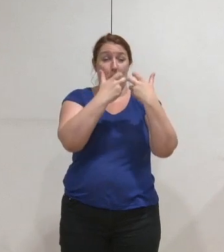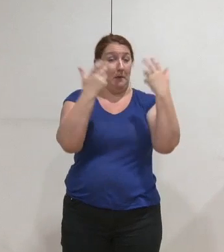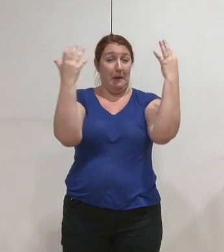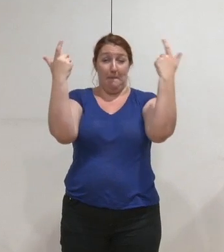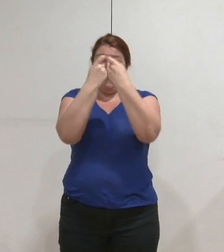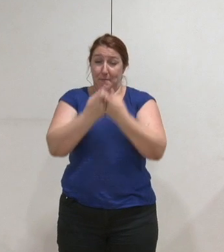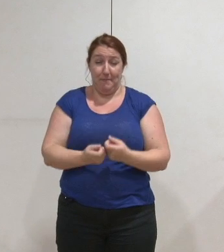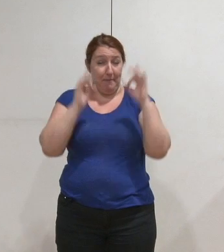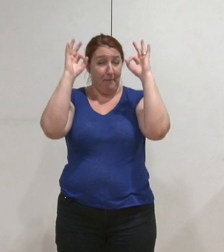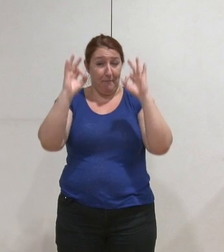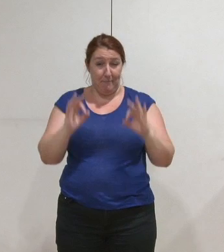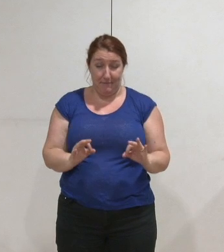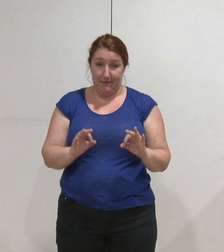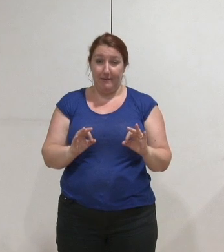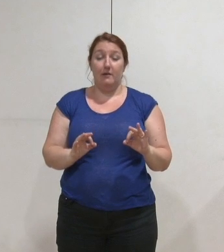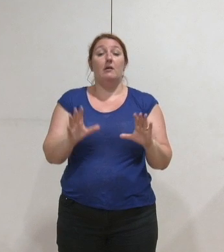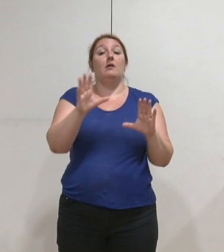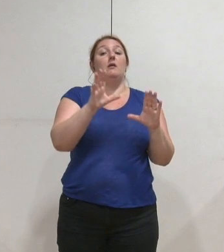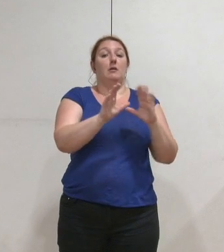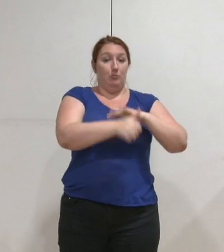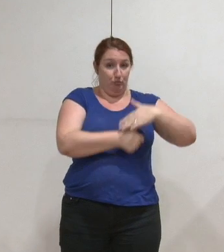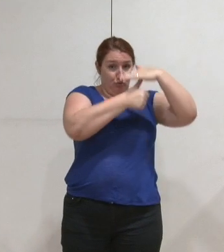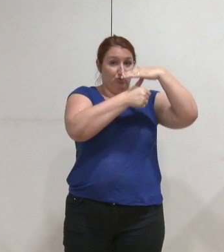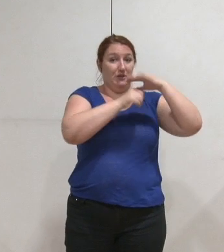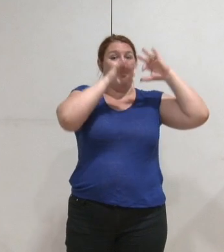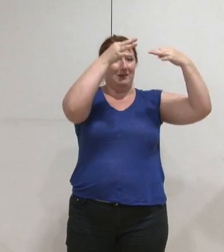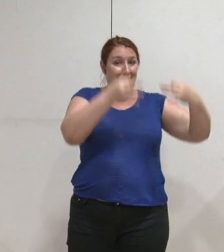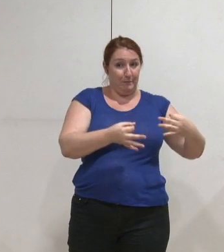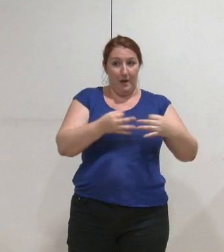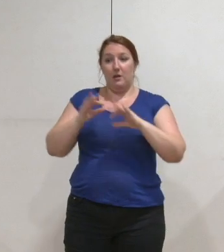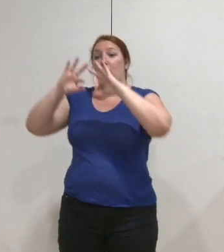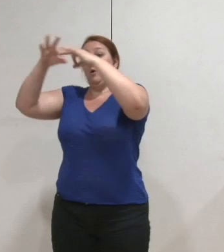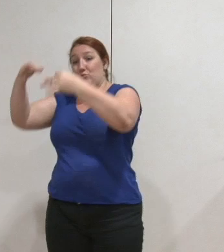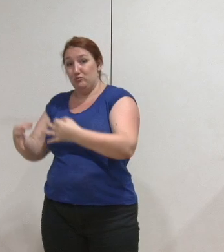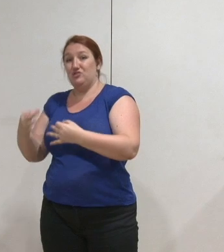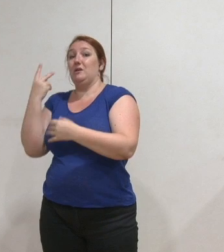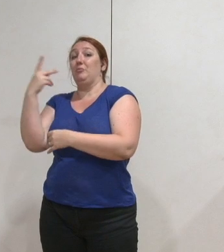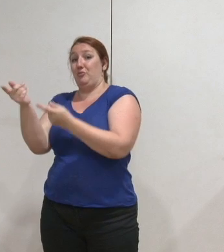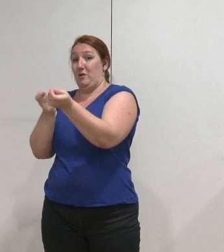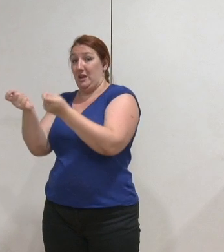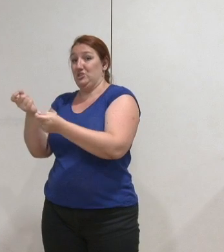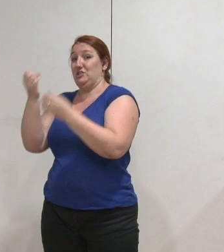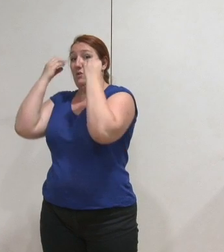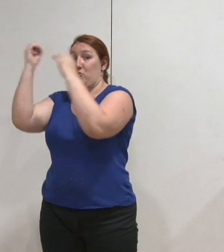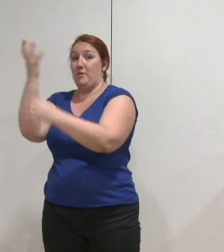correspondantes elles seront donc transférées du budget princip vers le budget régie lumière